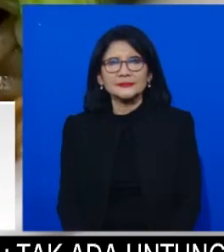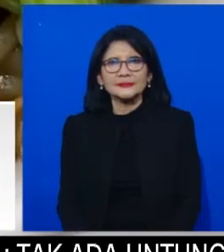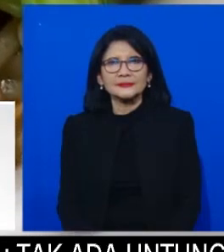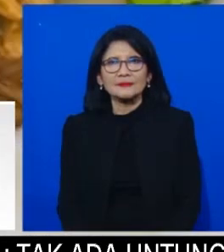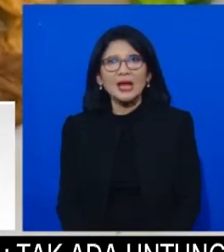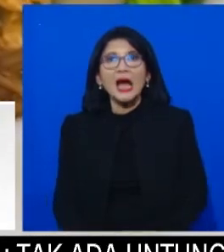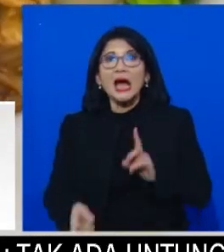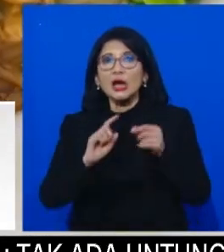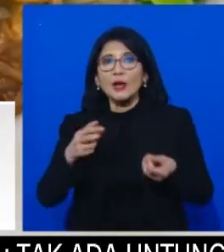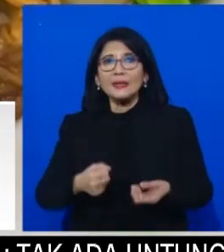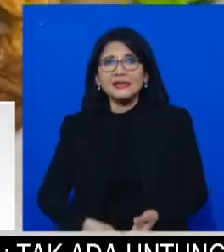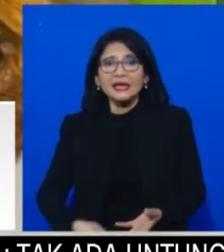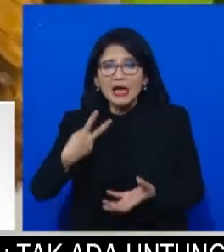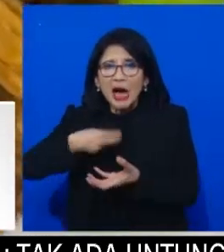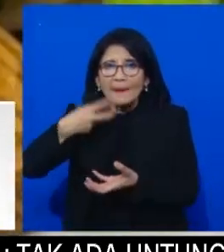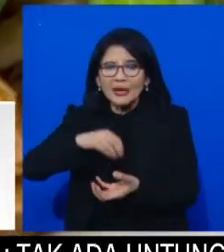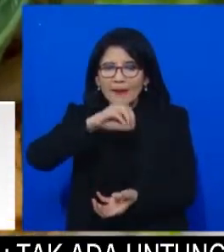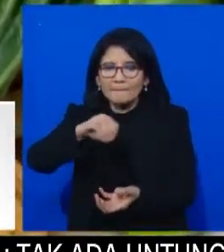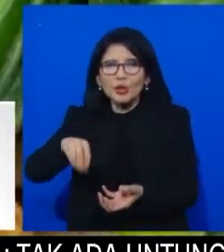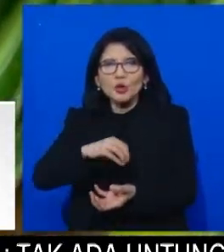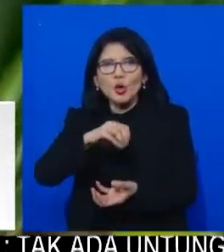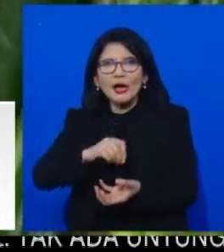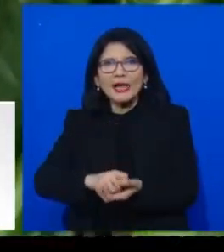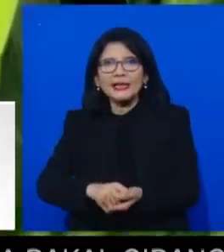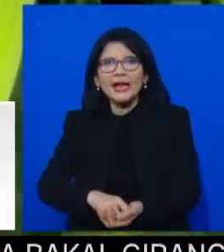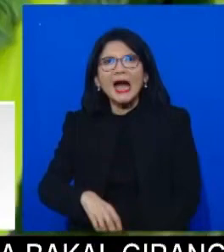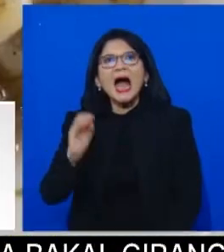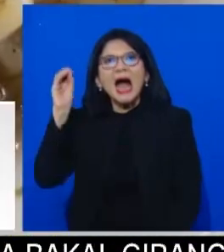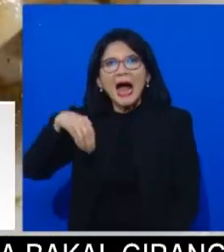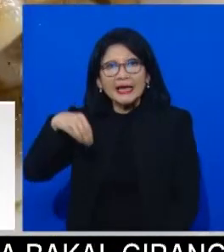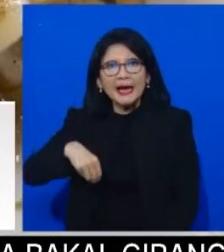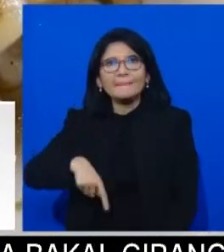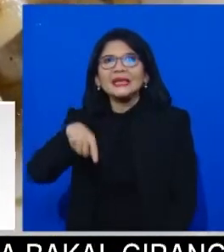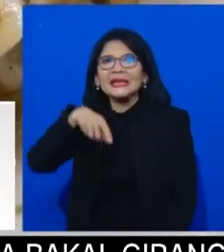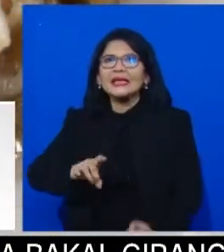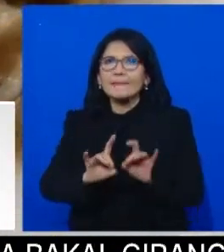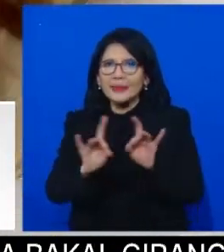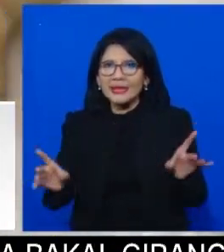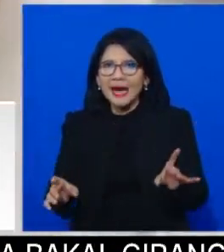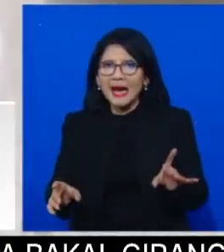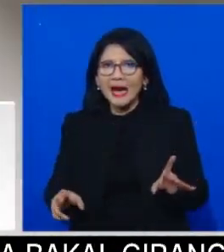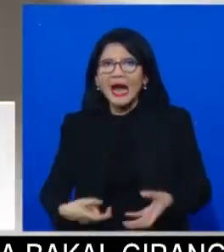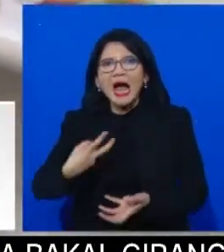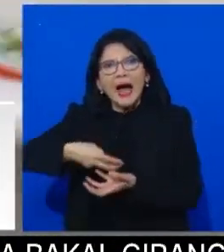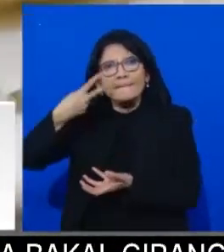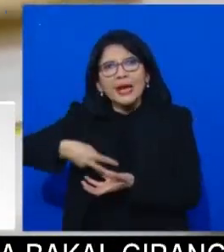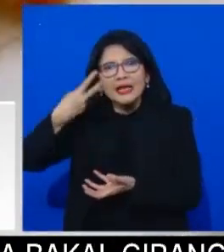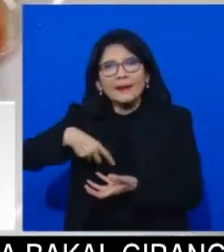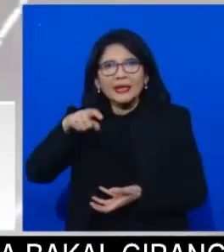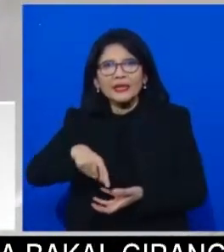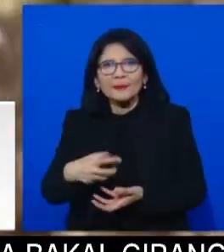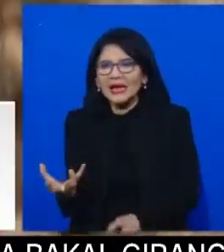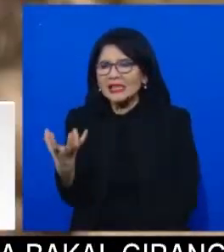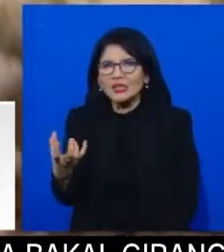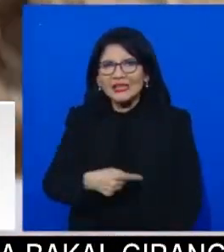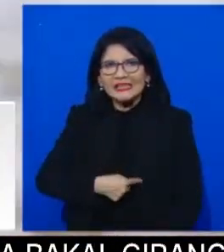Jika biasanya mie ayam diberi topping potongan daging dada atau paha ayam, di Bandung, Jawa Barat ada mie ayam unik karena disajikan menggunakan olahan